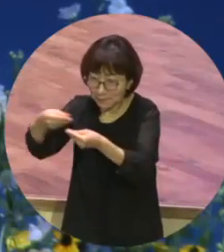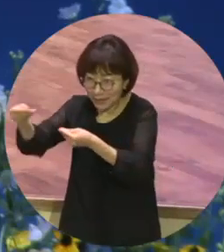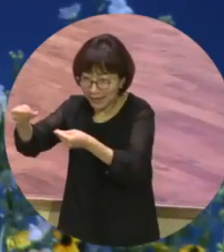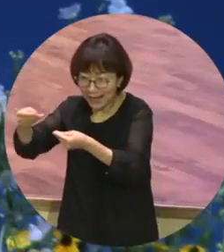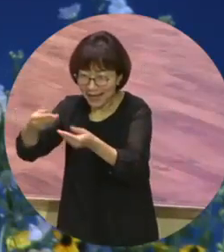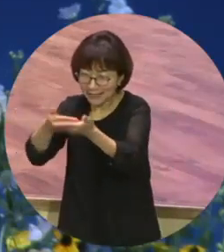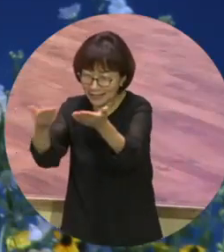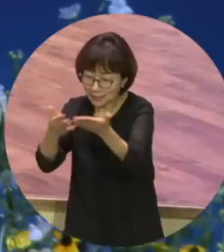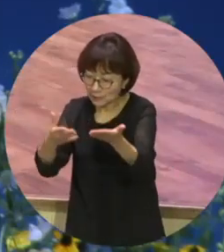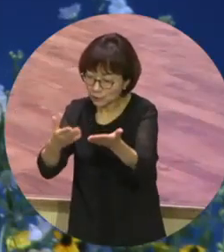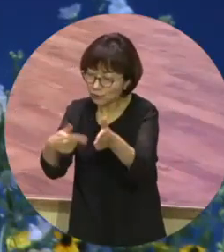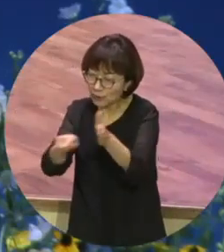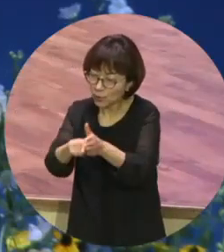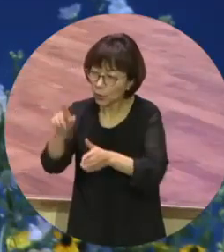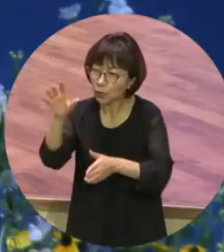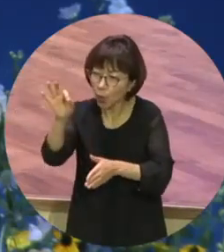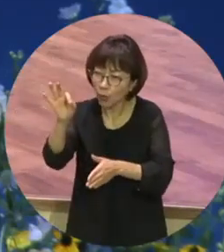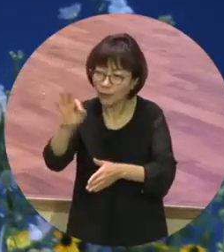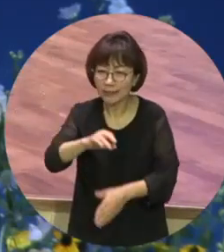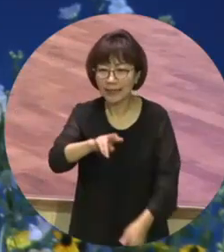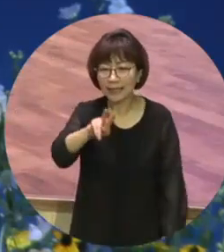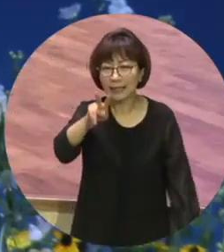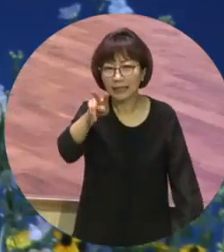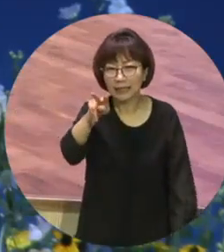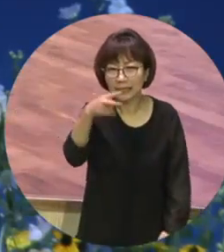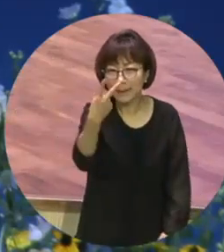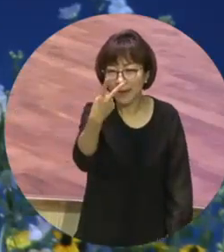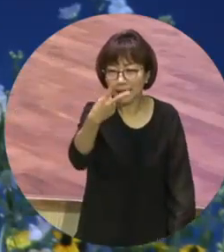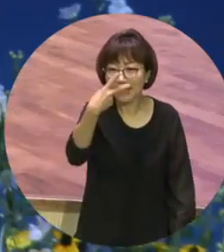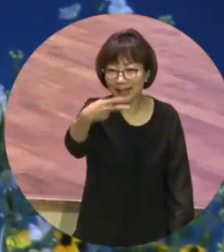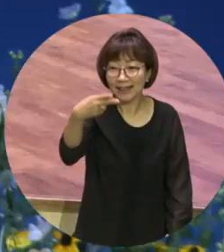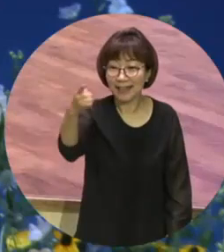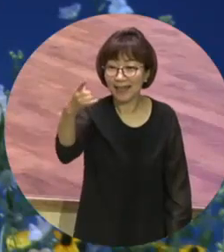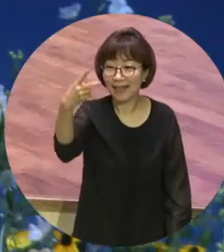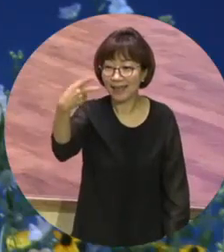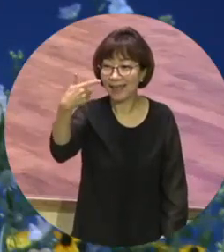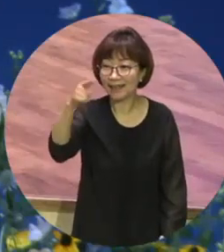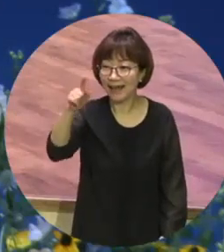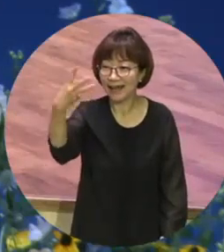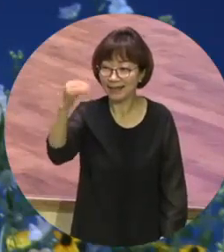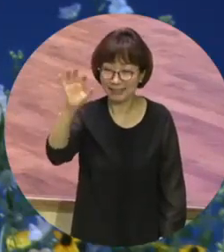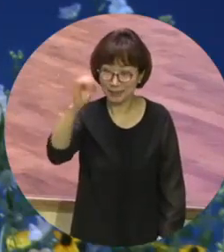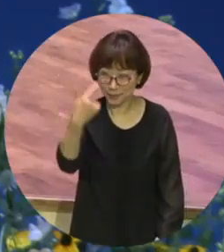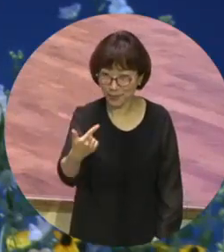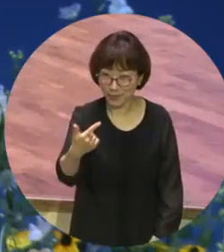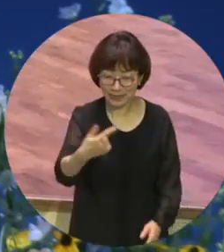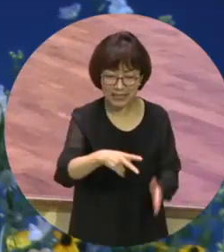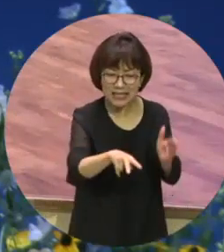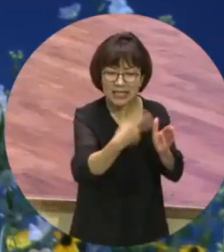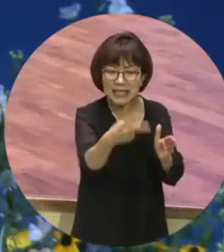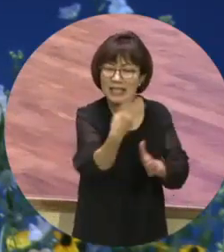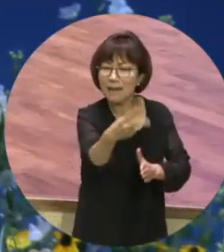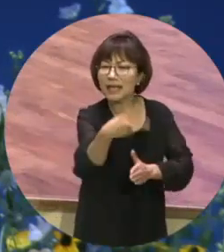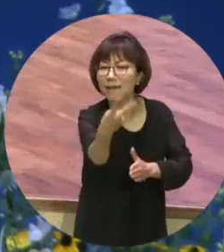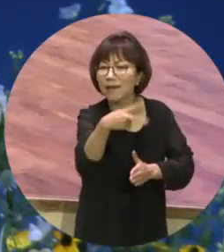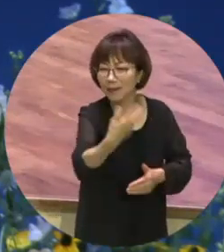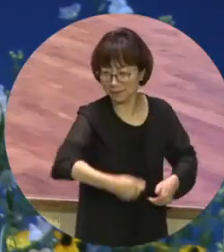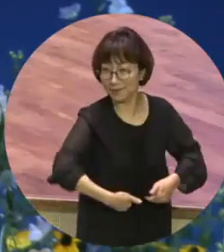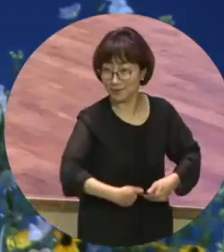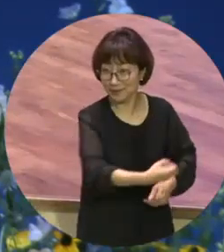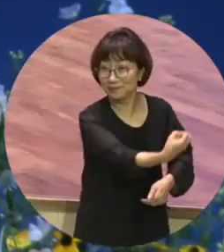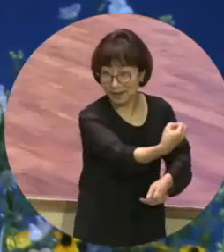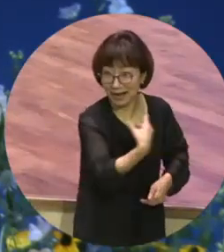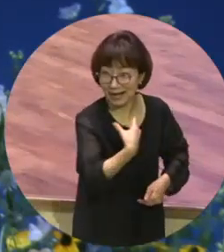200데나리온이 필요합니다. 그 당시 노동자의 월급이 일당이 1데나리온이었어요. 요즘 뭐 치면 얼마나